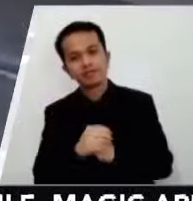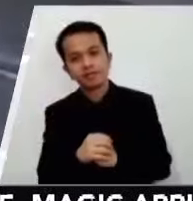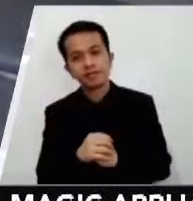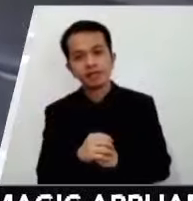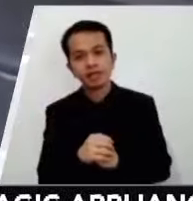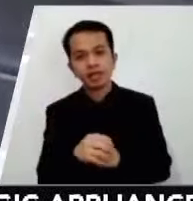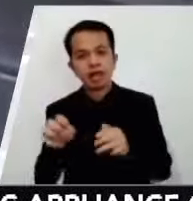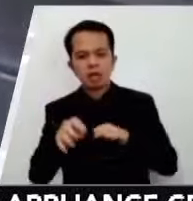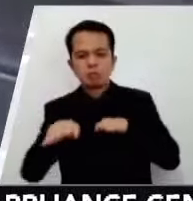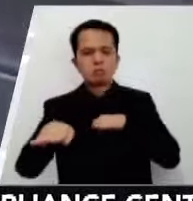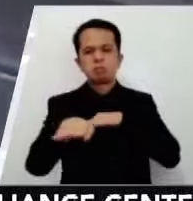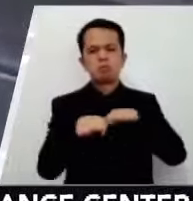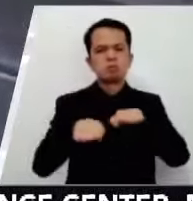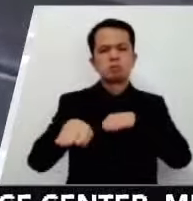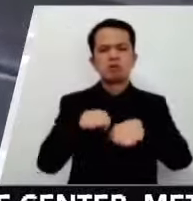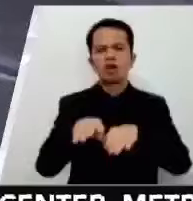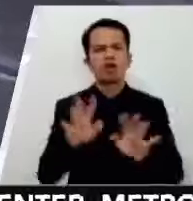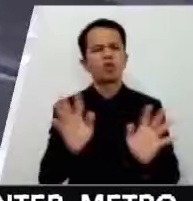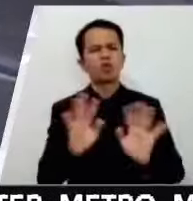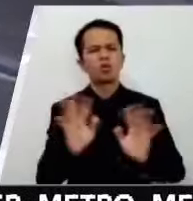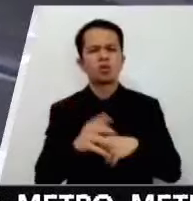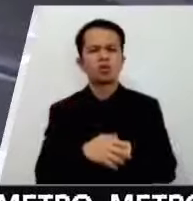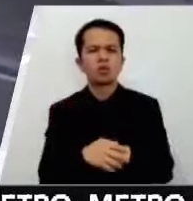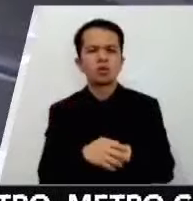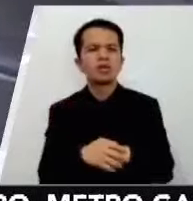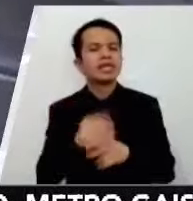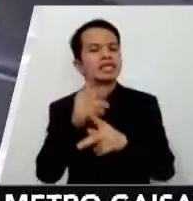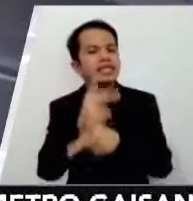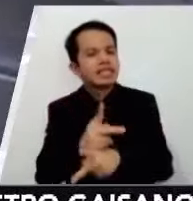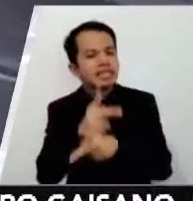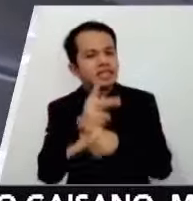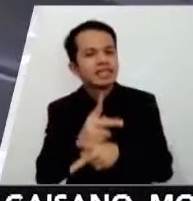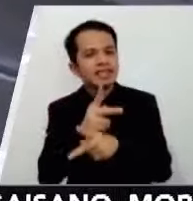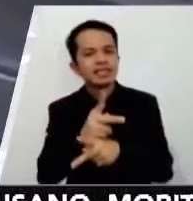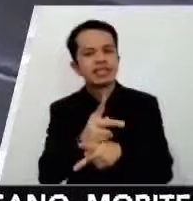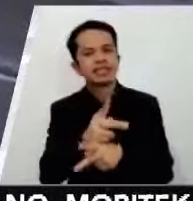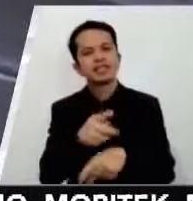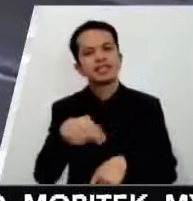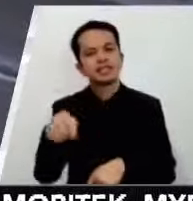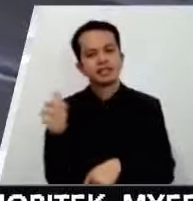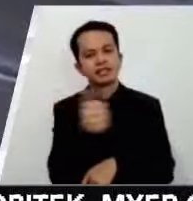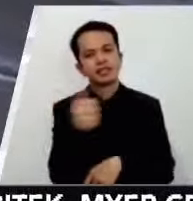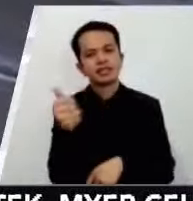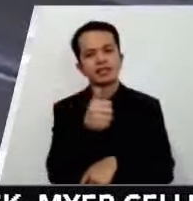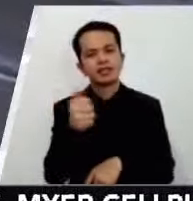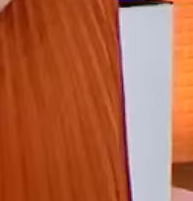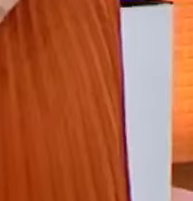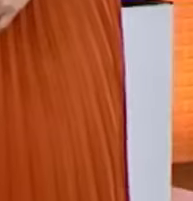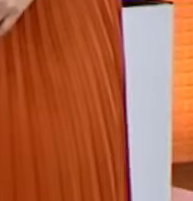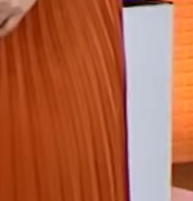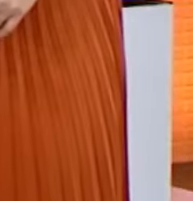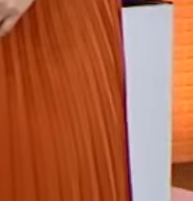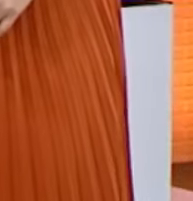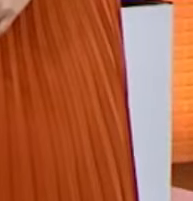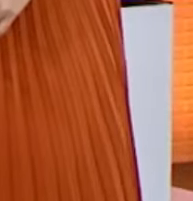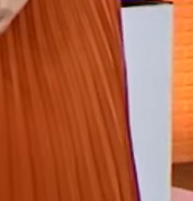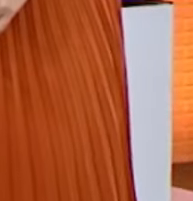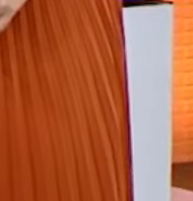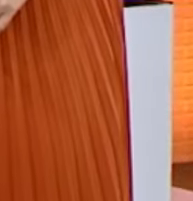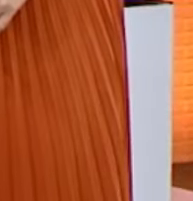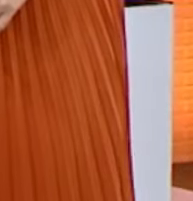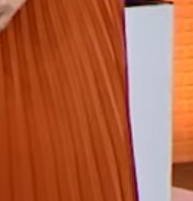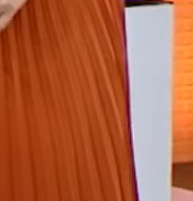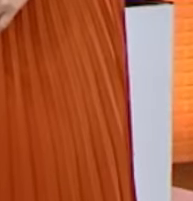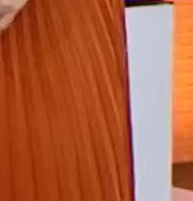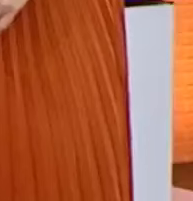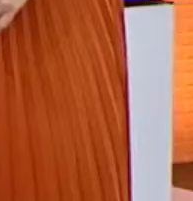makipag-unahan. Ingat ho tayo sa biyahe mga kapuso para ho sa ating ligtas na paglalakbay. Mga kapuso, para una ka